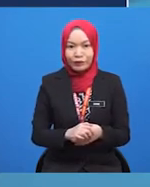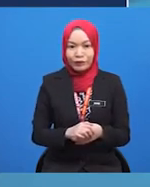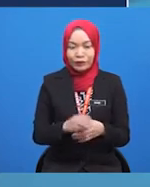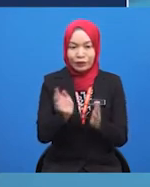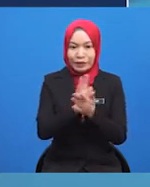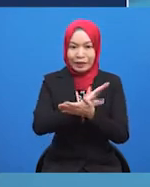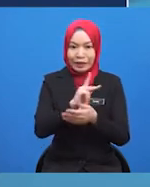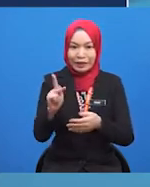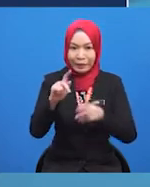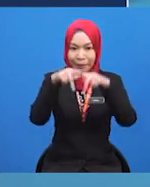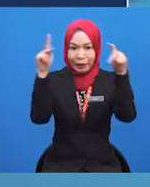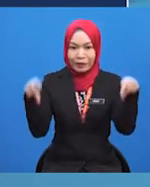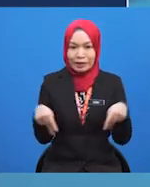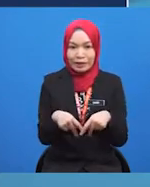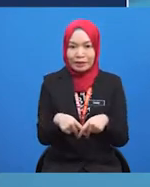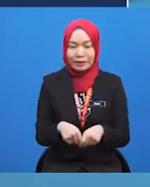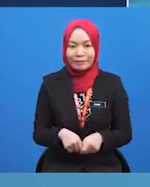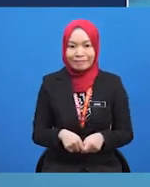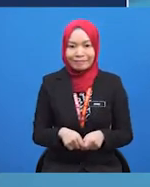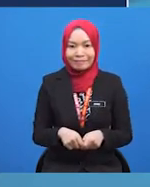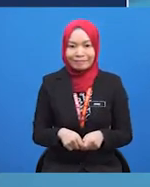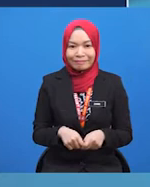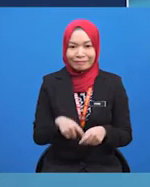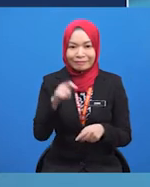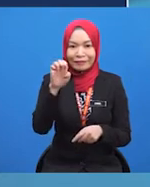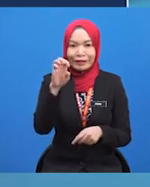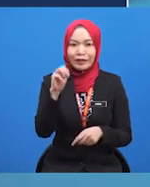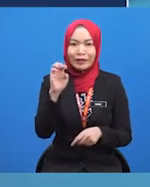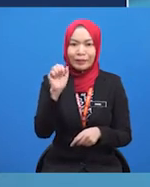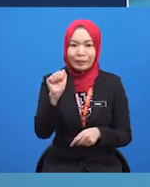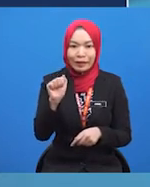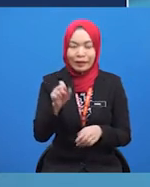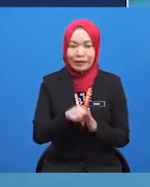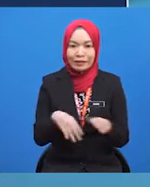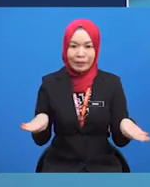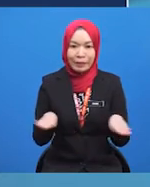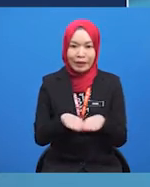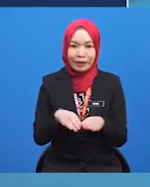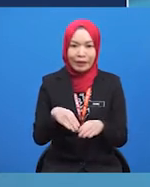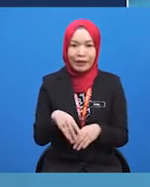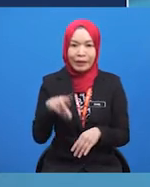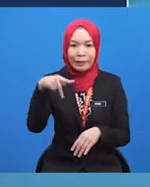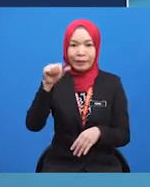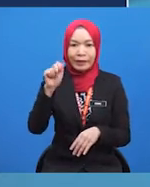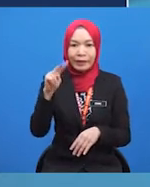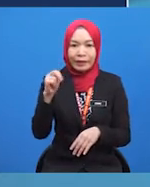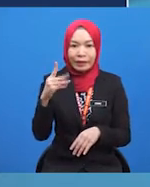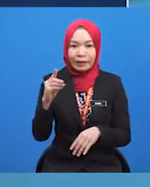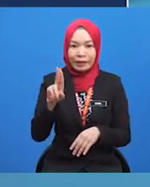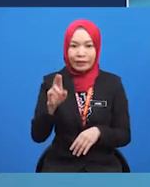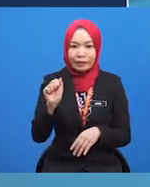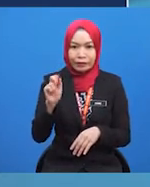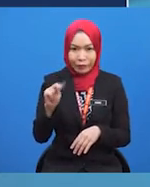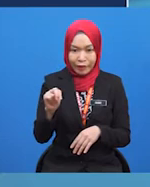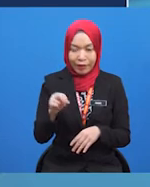adalah panduan untuk hasilkan sesebuah poster supaya bersesuaian dari segi konsep, reka